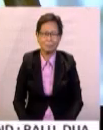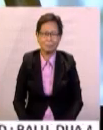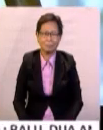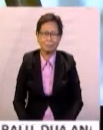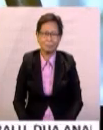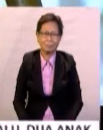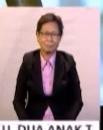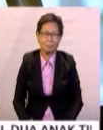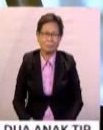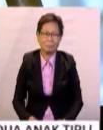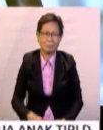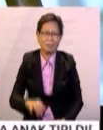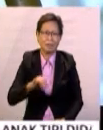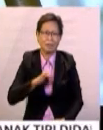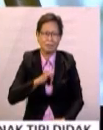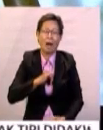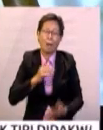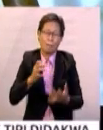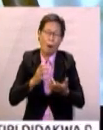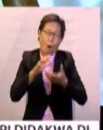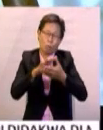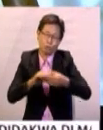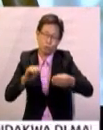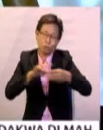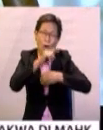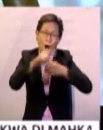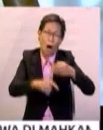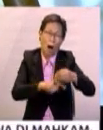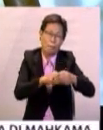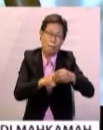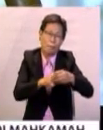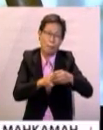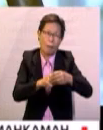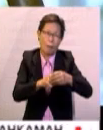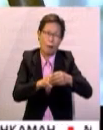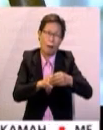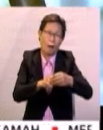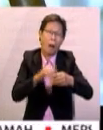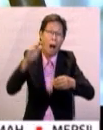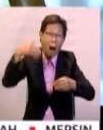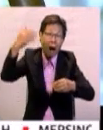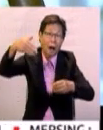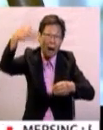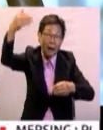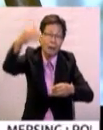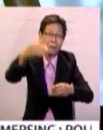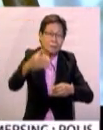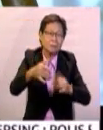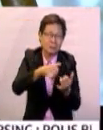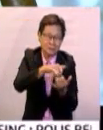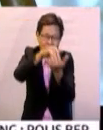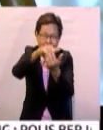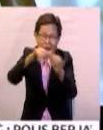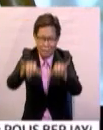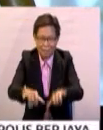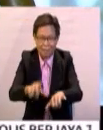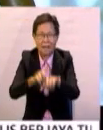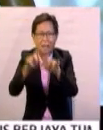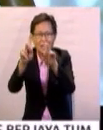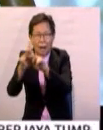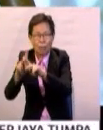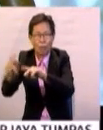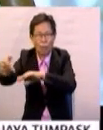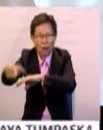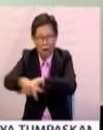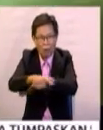Ni Wak nak ceritakan pasal bakal-bakal jenazah yang berada di kampung